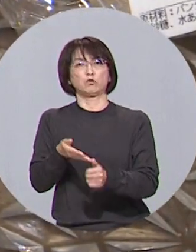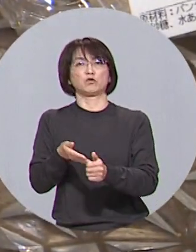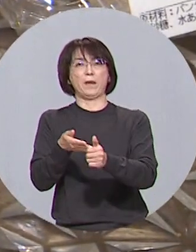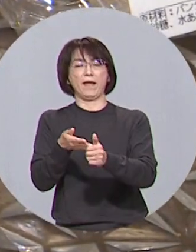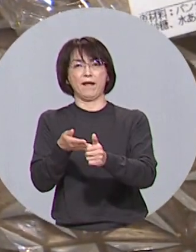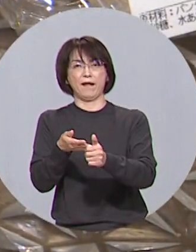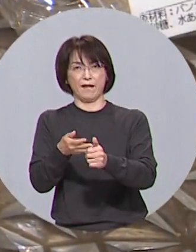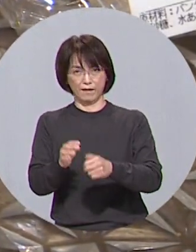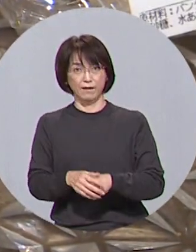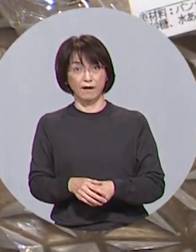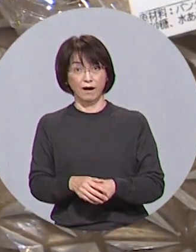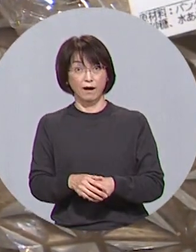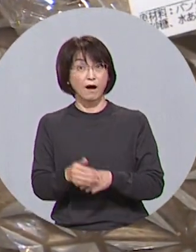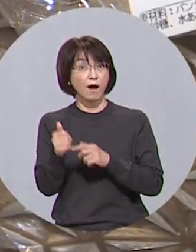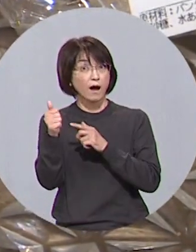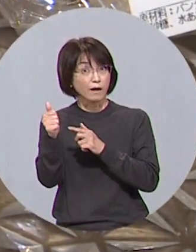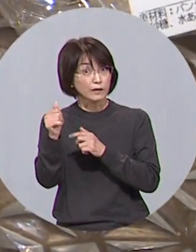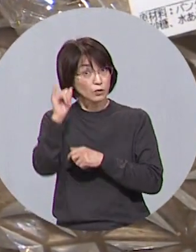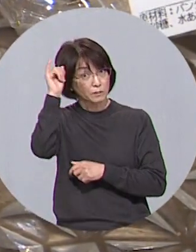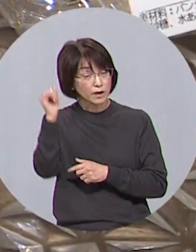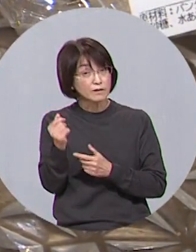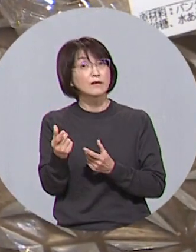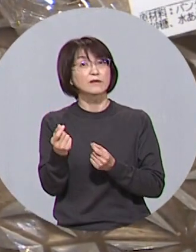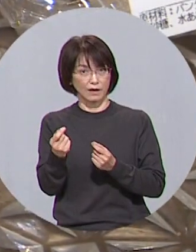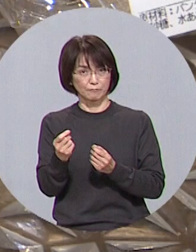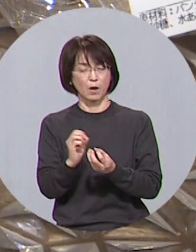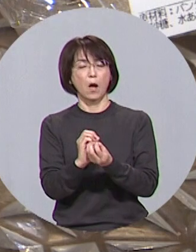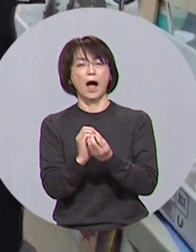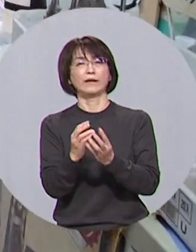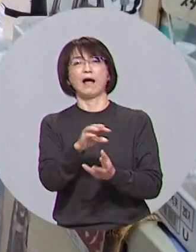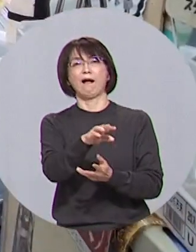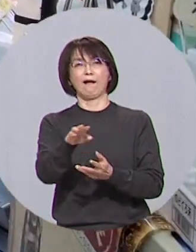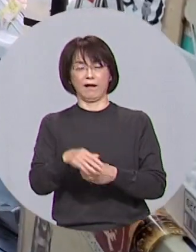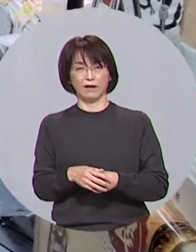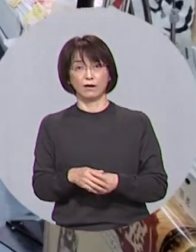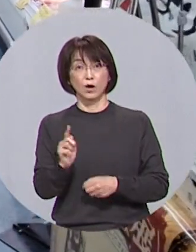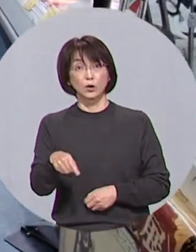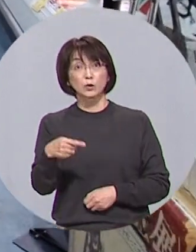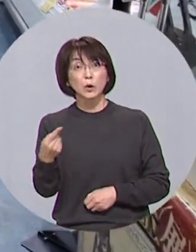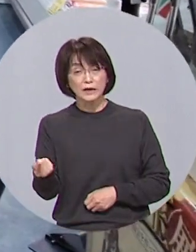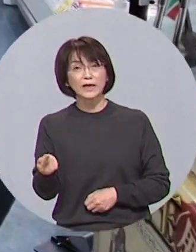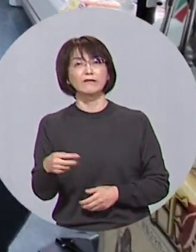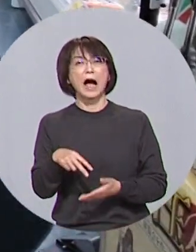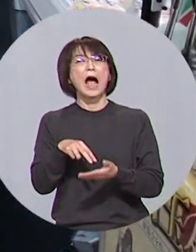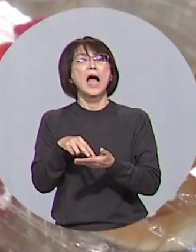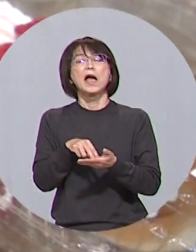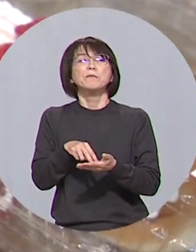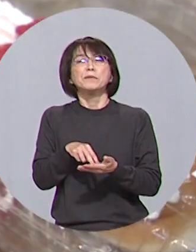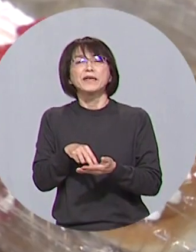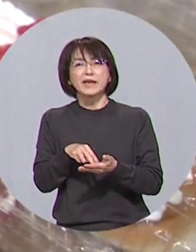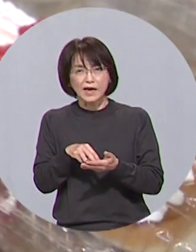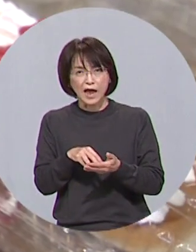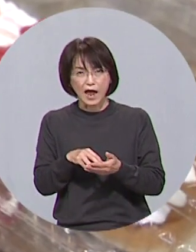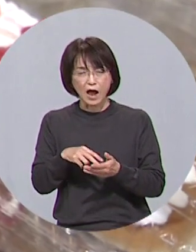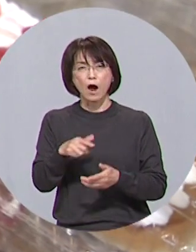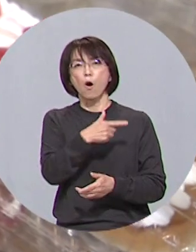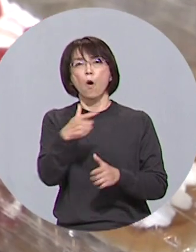すすめ です。これ花輪さんをイメージした。 そうです、そうです、花が、花が、はっ、花が、 で、ちなみに横は、 横は ビビレ大きい。 これこ